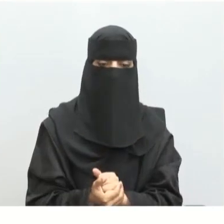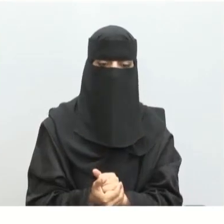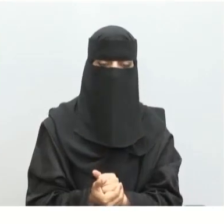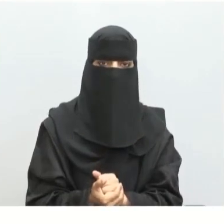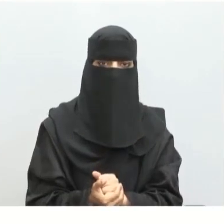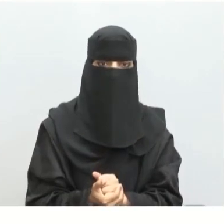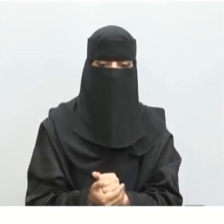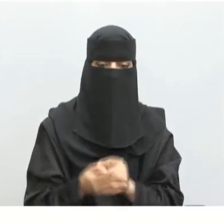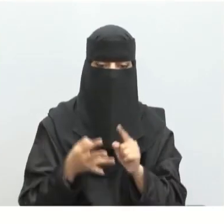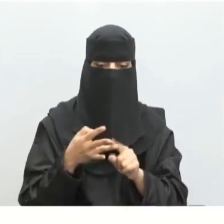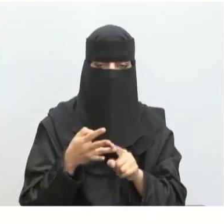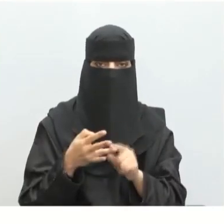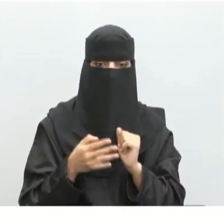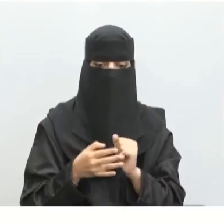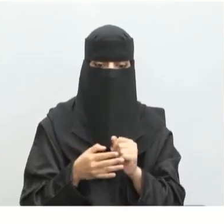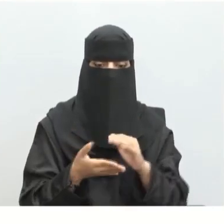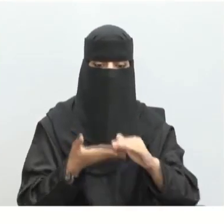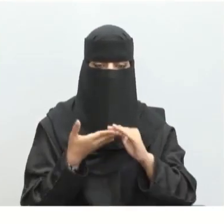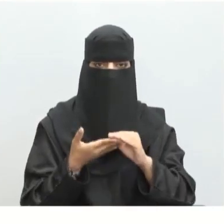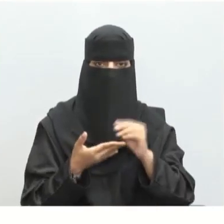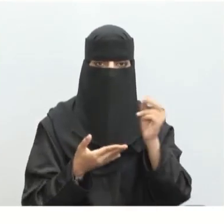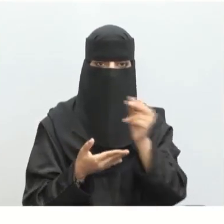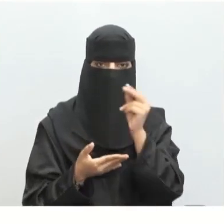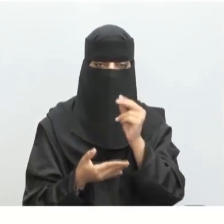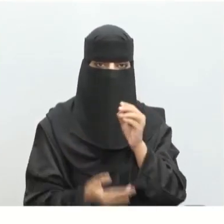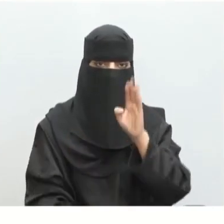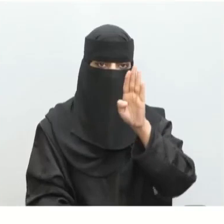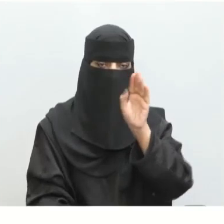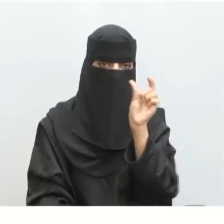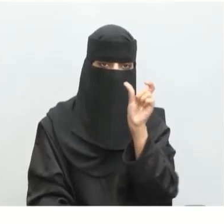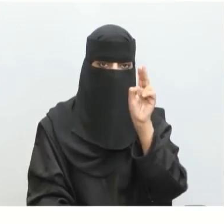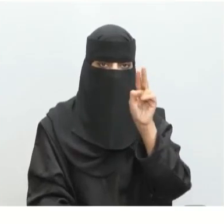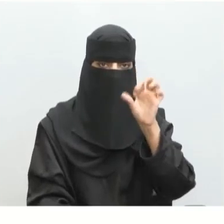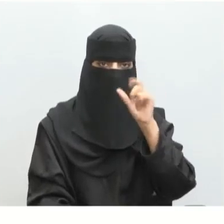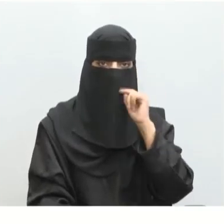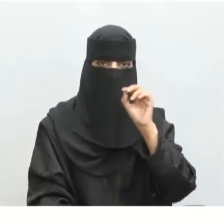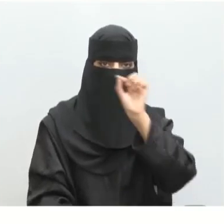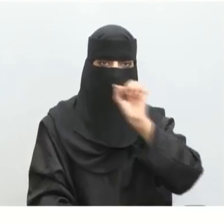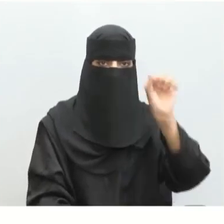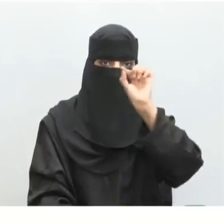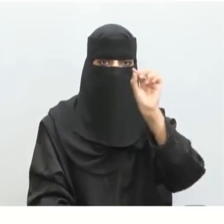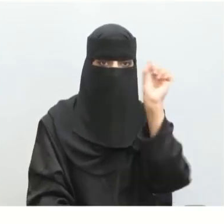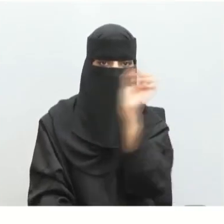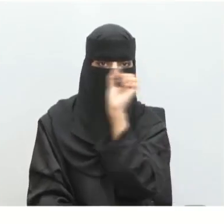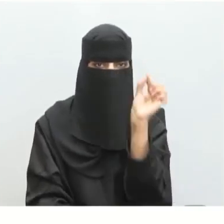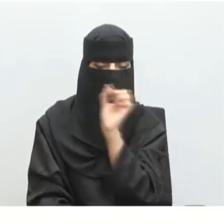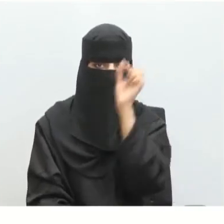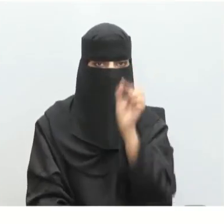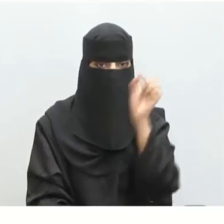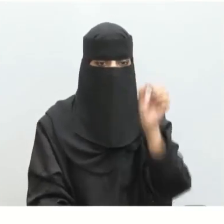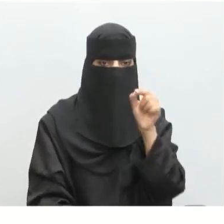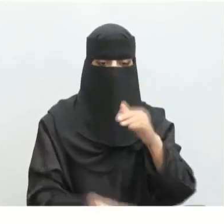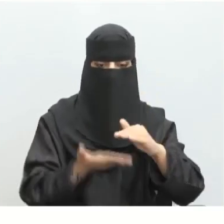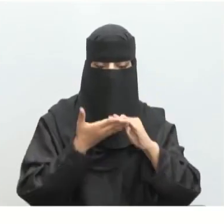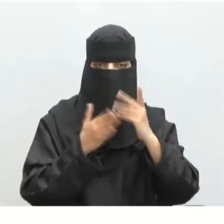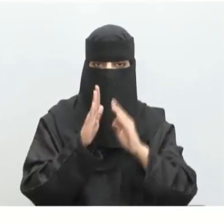صحيحه تساعد الخطوط الكنتوريه على رؤيه شكل الارض من خلال الارتفاع العباره صحيحه